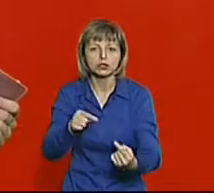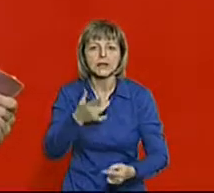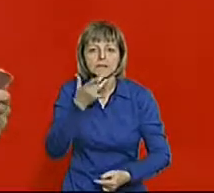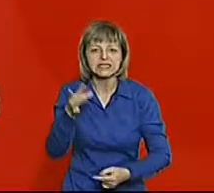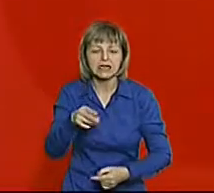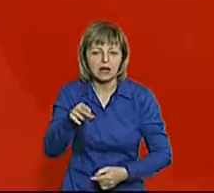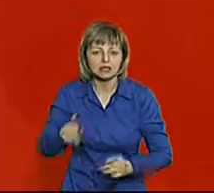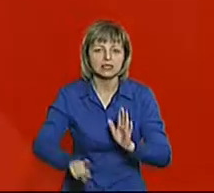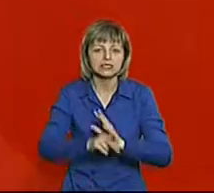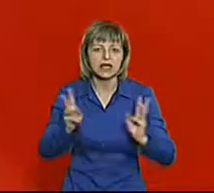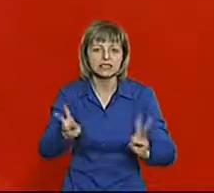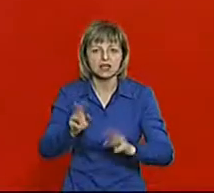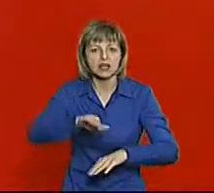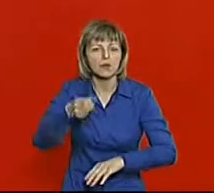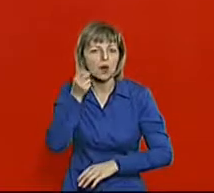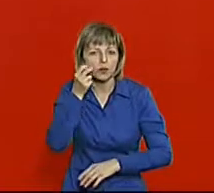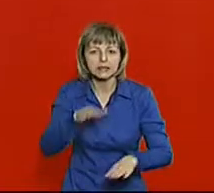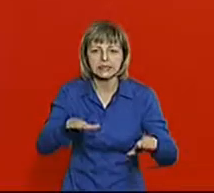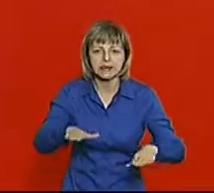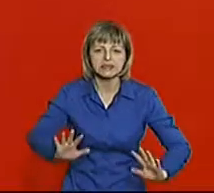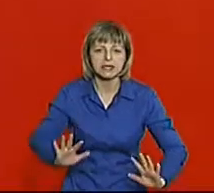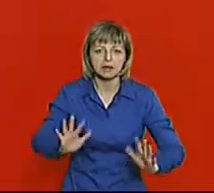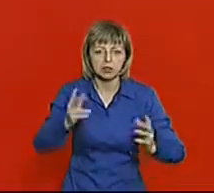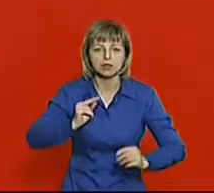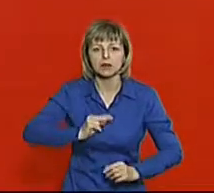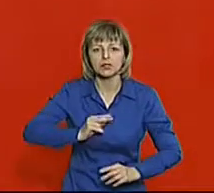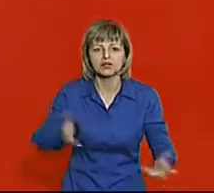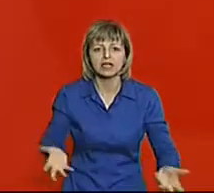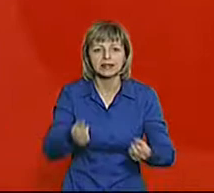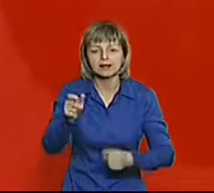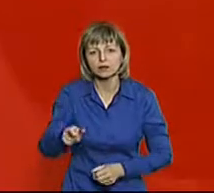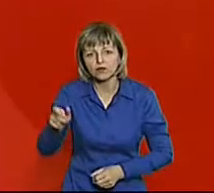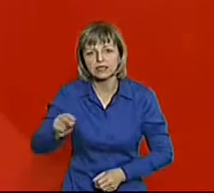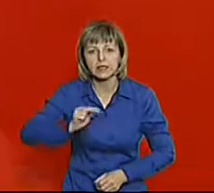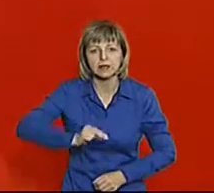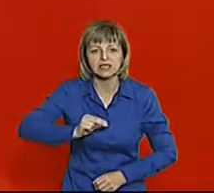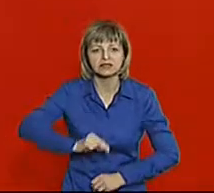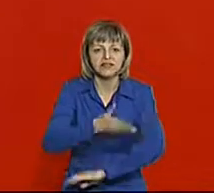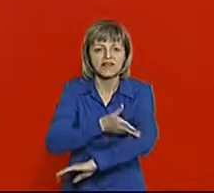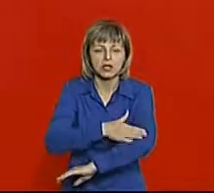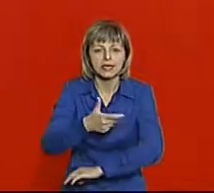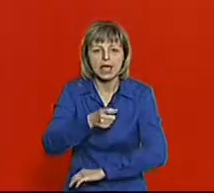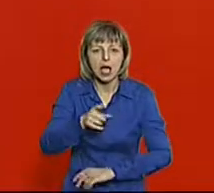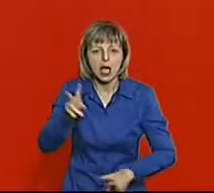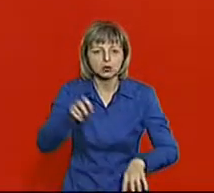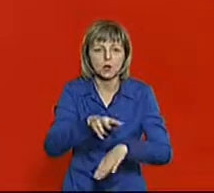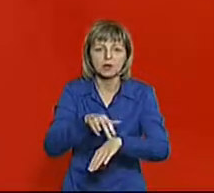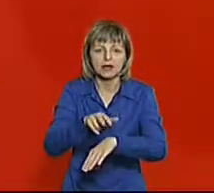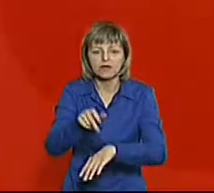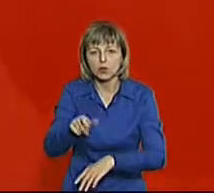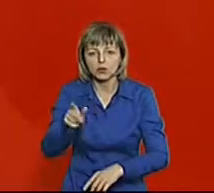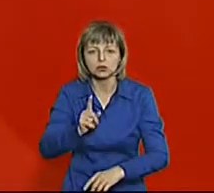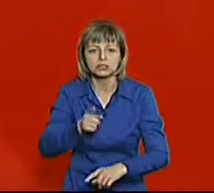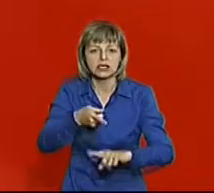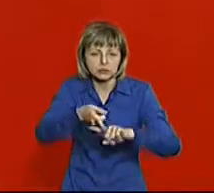ради зайнявся сьогодні по обіді. На місці пригоди працювали рятувальники, працівники Волиньгазу. Правоохоронці частково